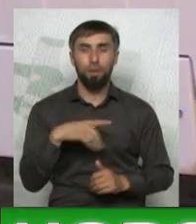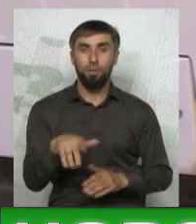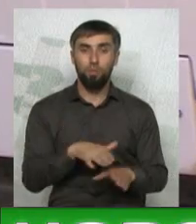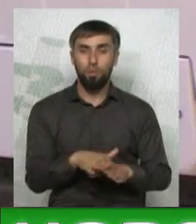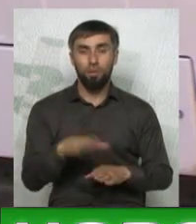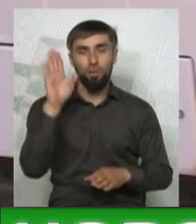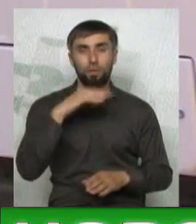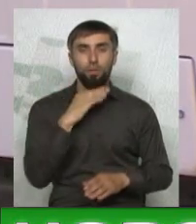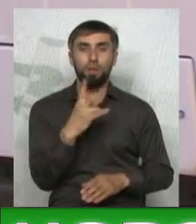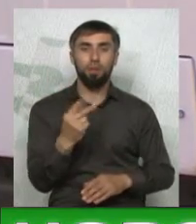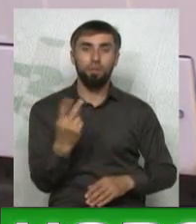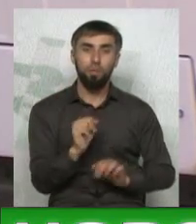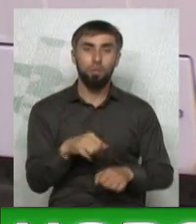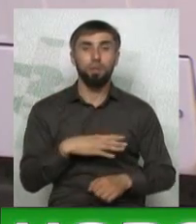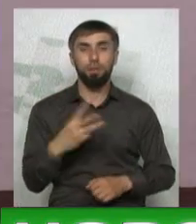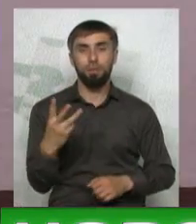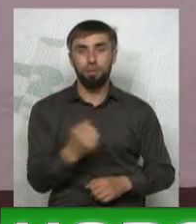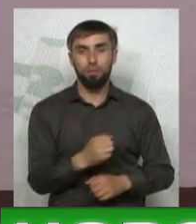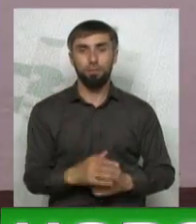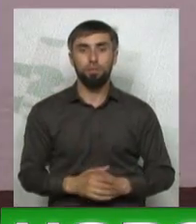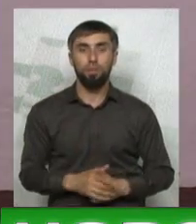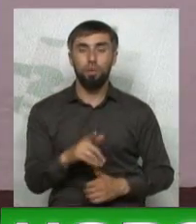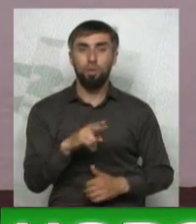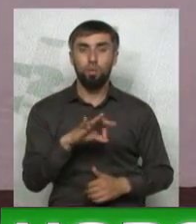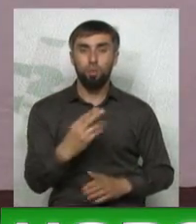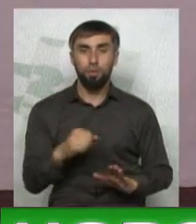наполнения воды хватает на 2, а то и 3 недели.